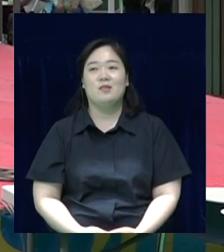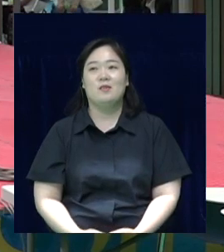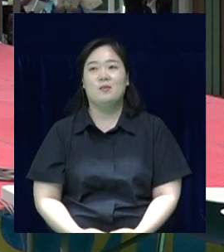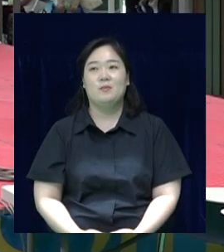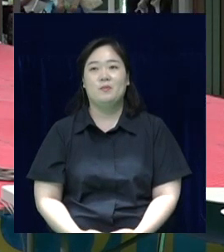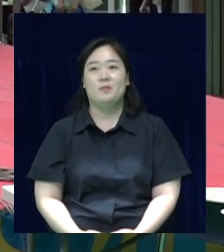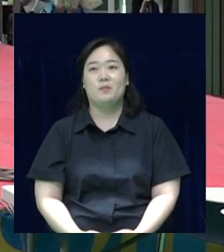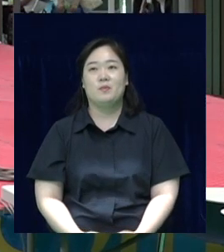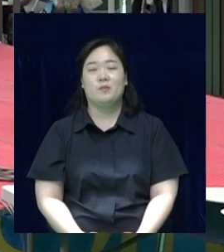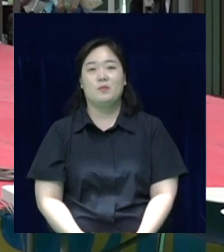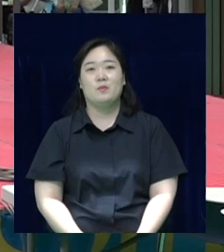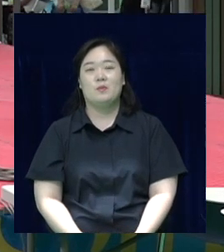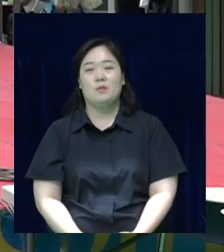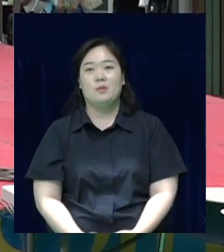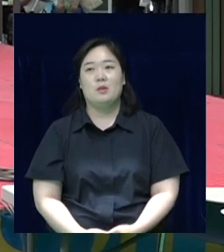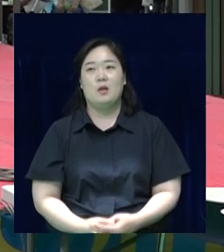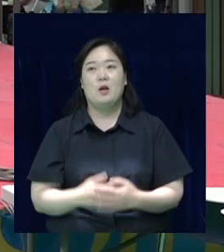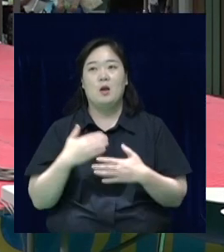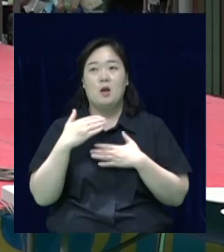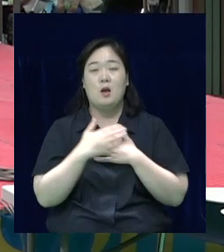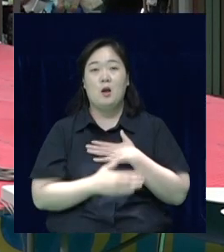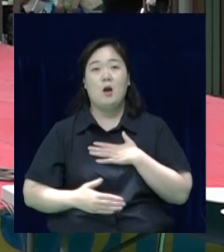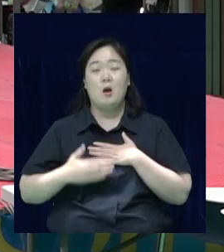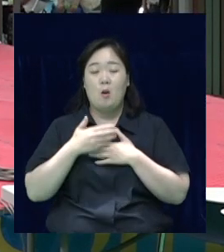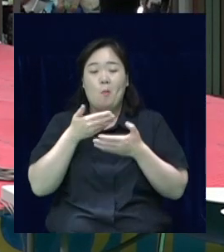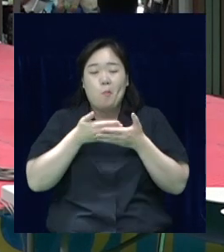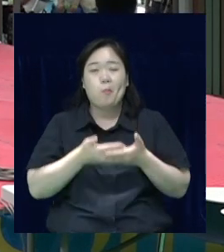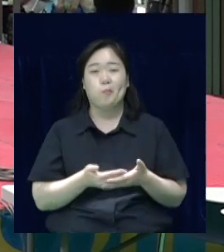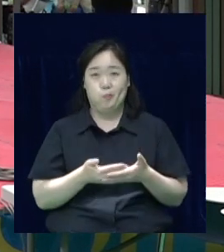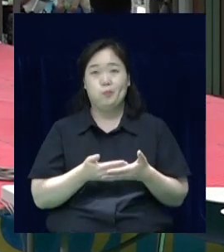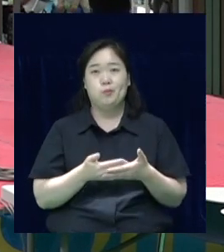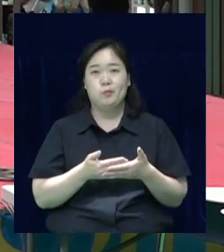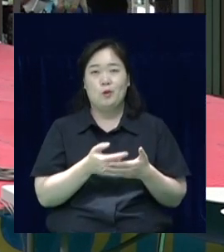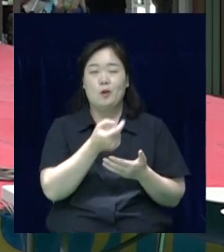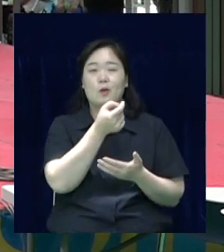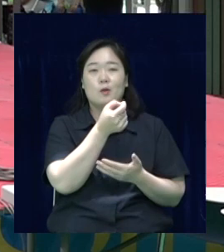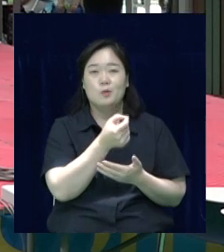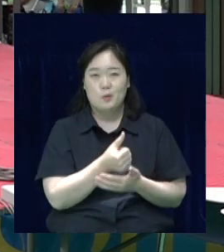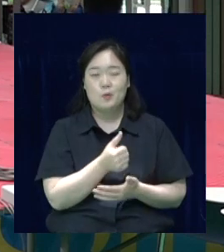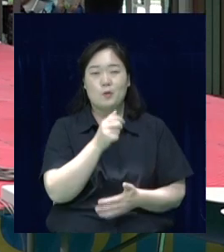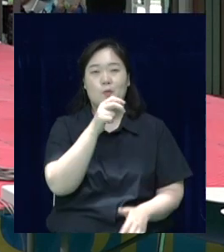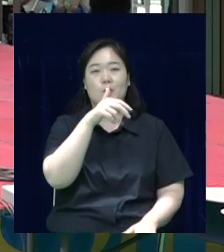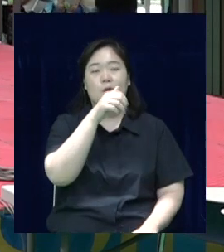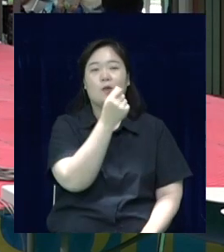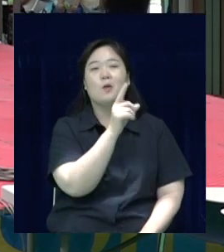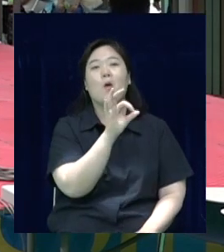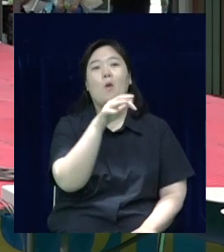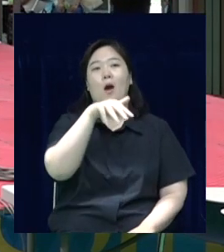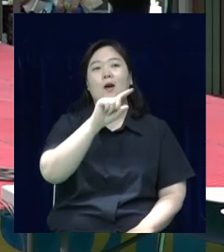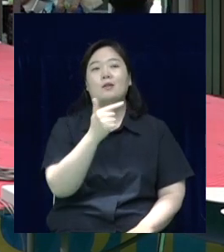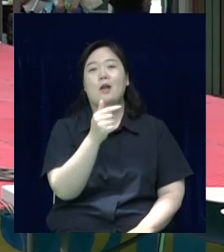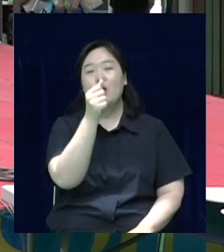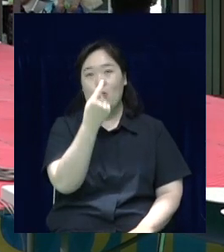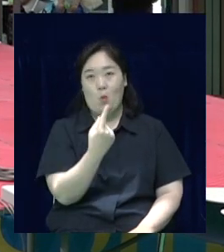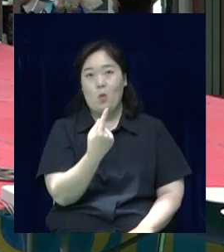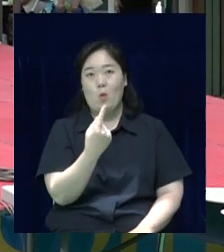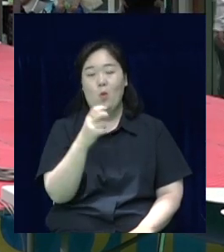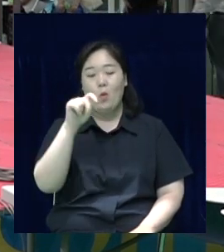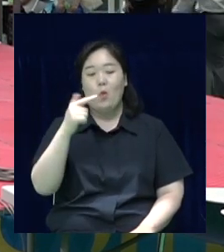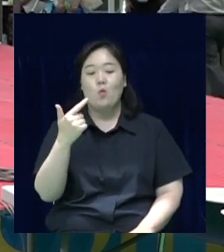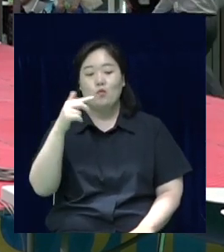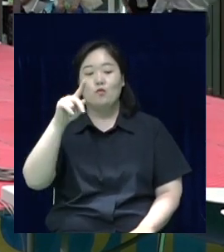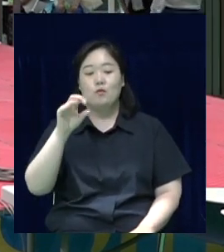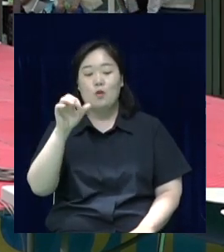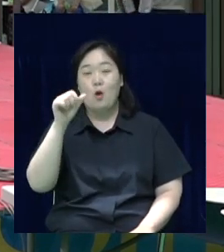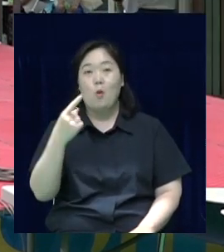자, 동기록이지만 네. 체중이 낮은 관계로 1위를 하게 되었습니다. 그렇습니다. 이에 따라서 이제 다음 펼쳐지는 웨이트 리프팅이